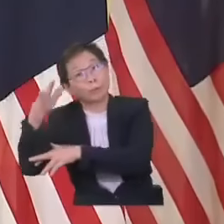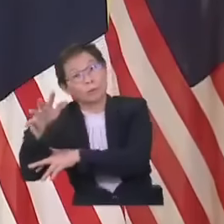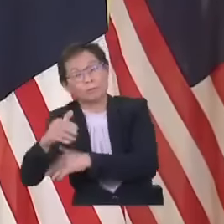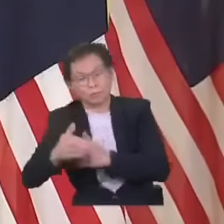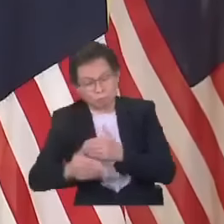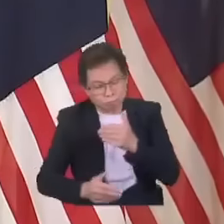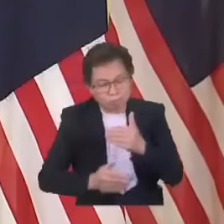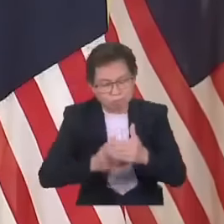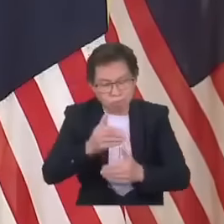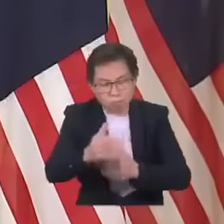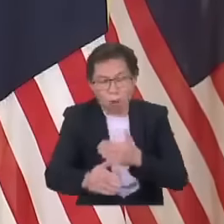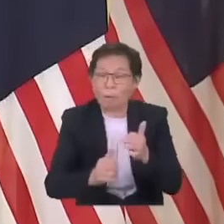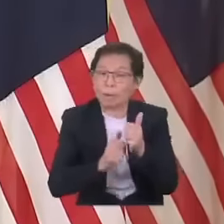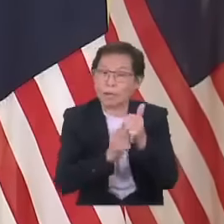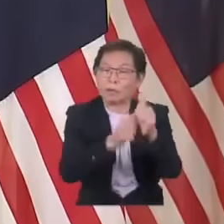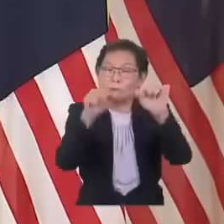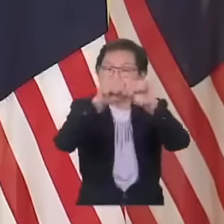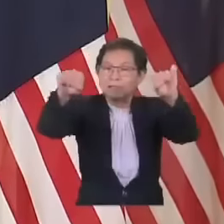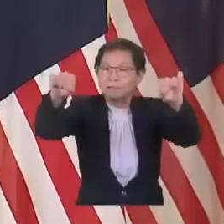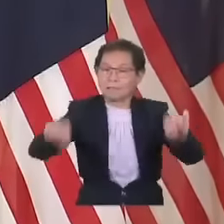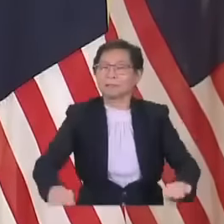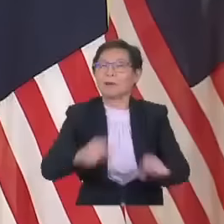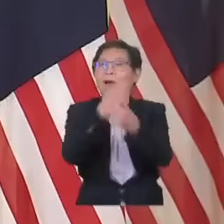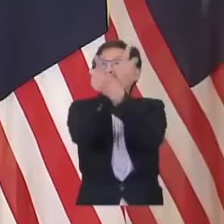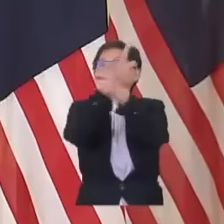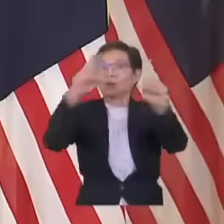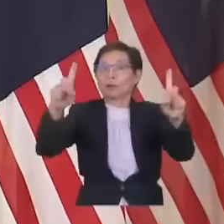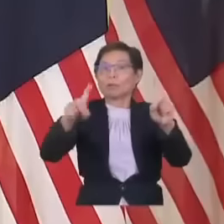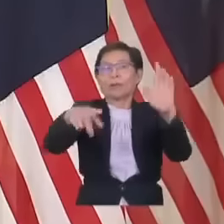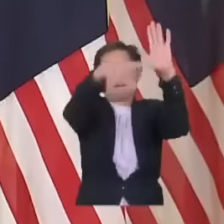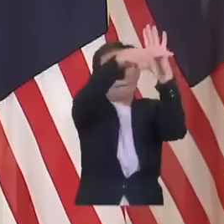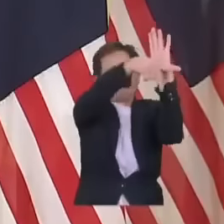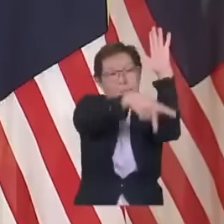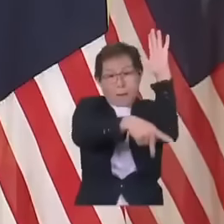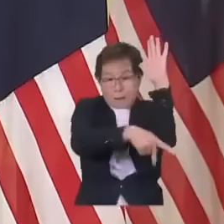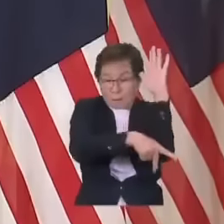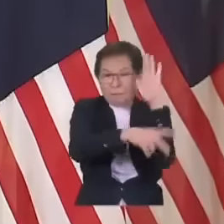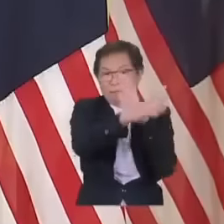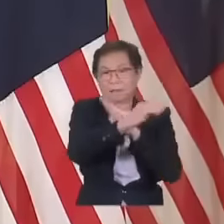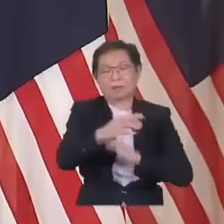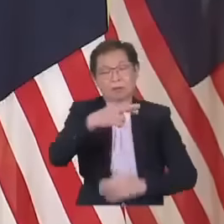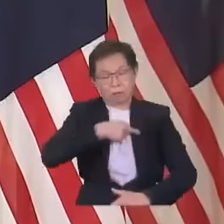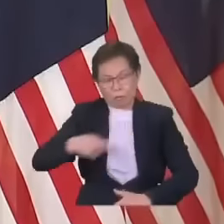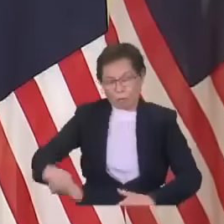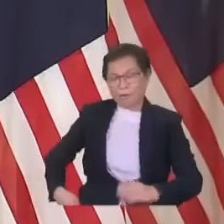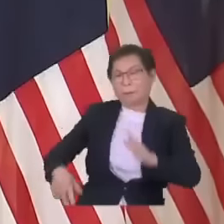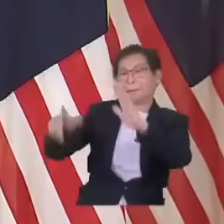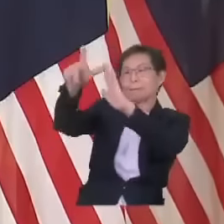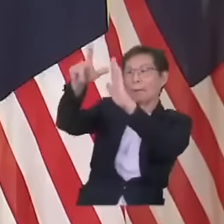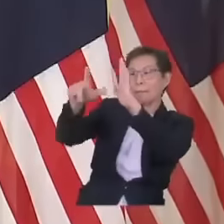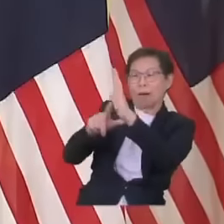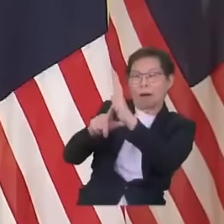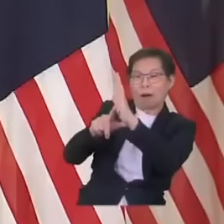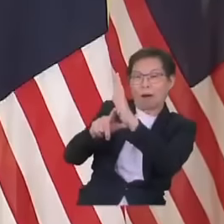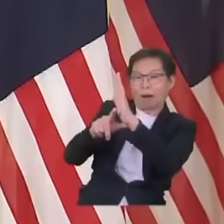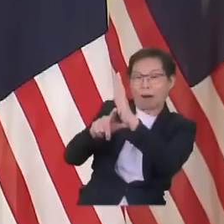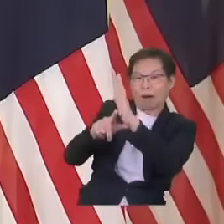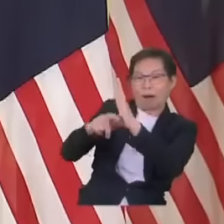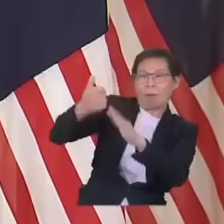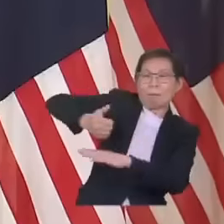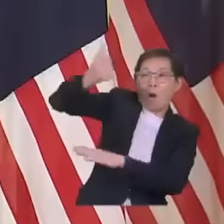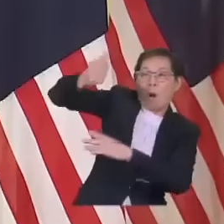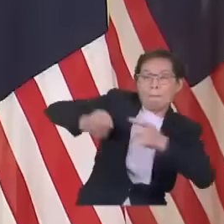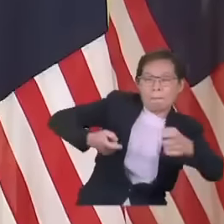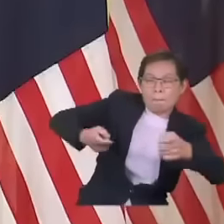proses ini berlandaskan sistem demokrasi berpaling dan raja berpelembagaan sebagai pasca